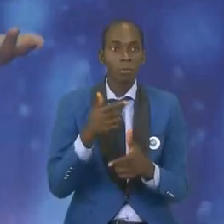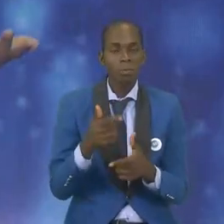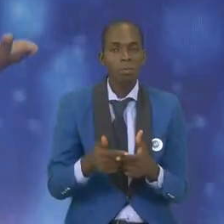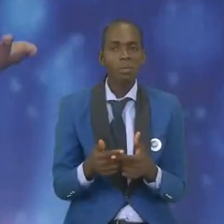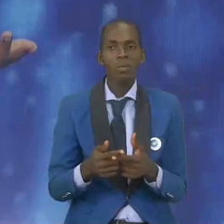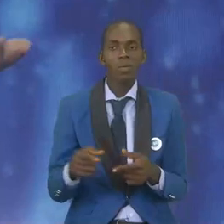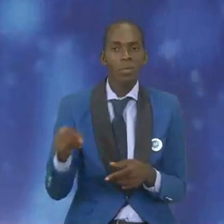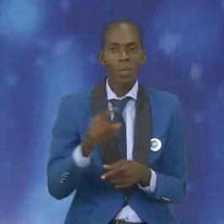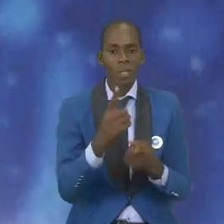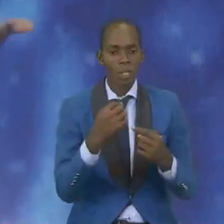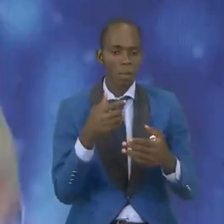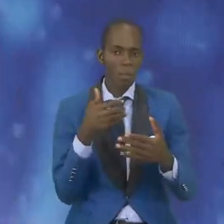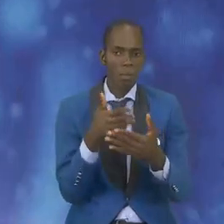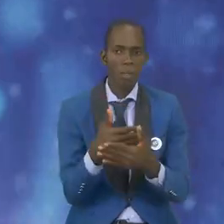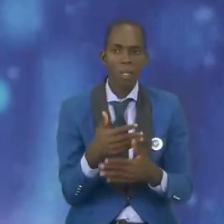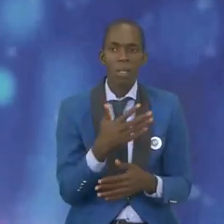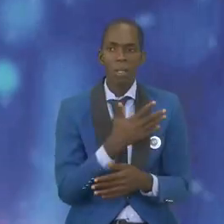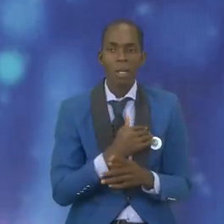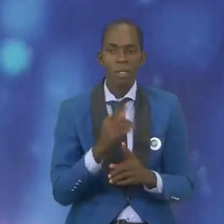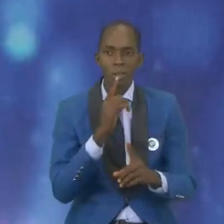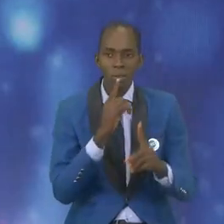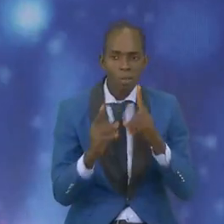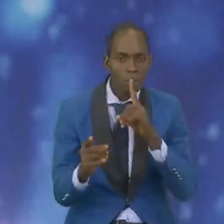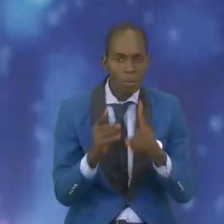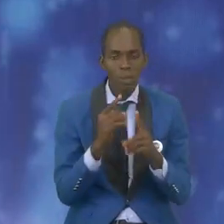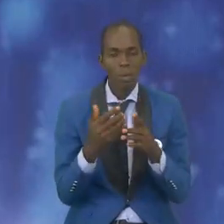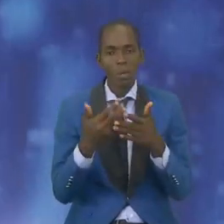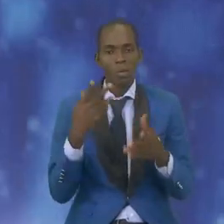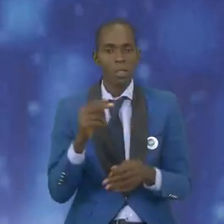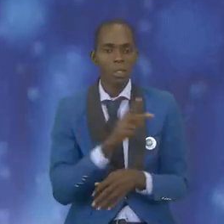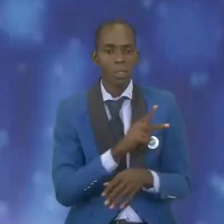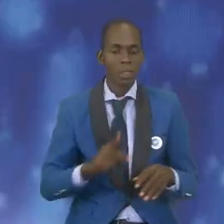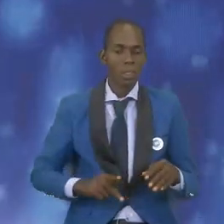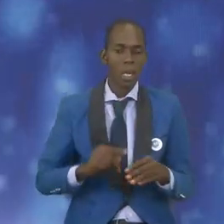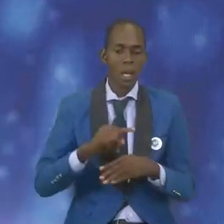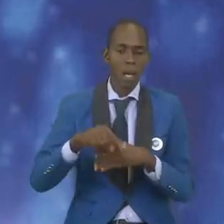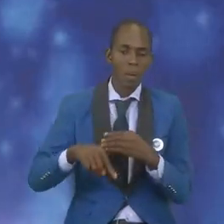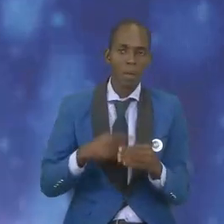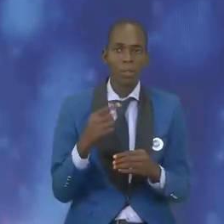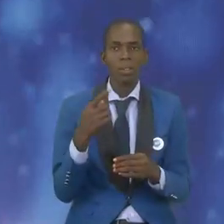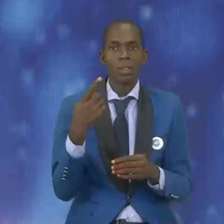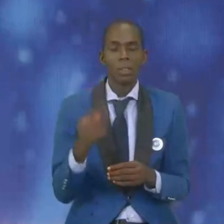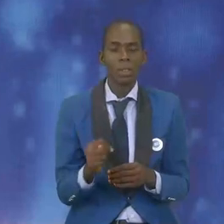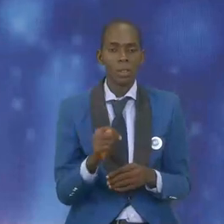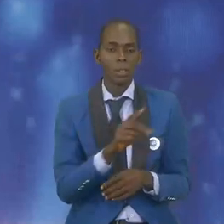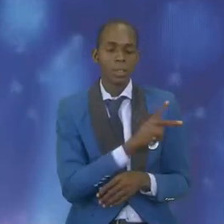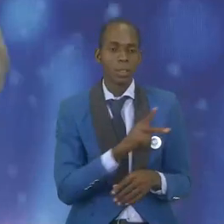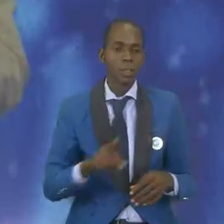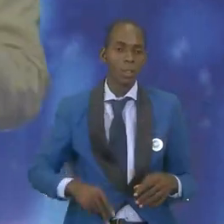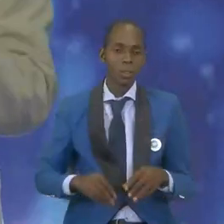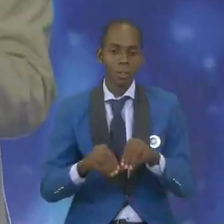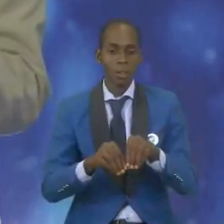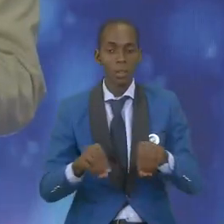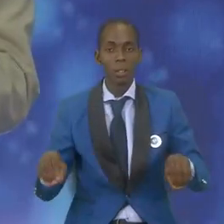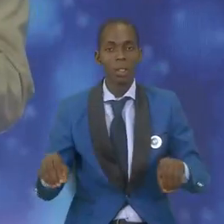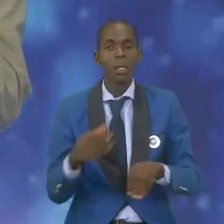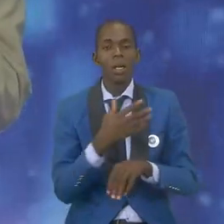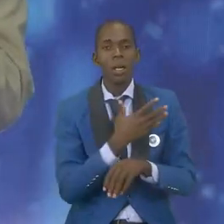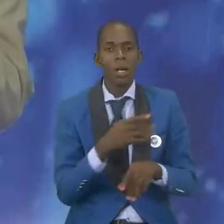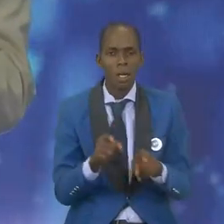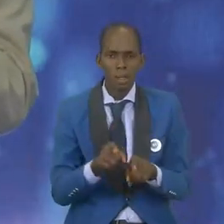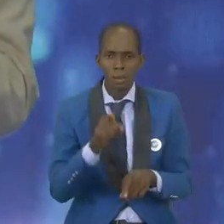Verset 12. Verset 12. Puis, ils se présentèrent devant le roi et lui dirent au